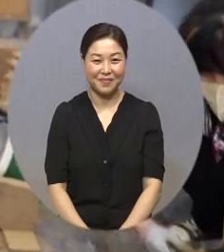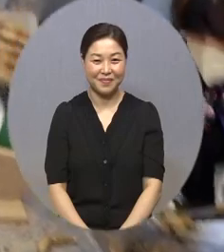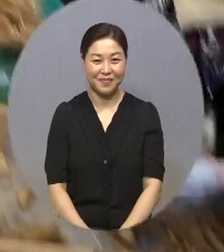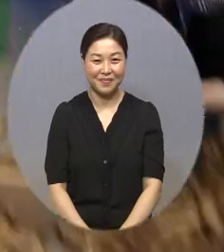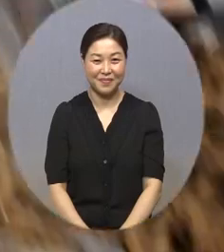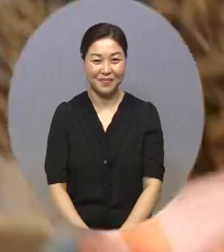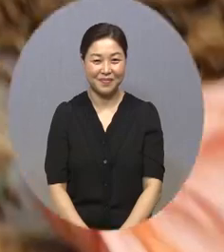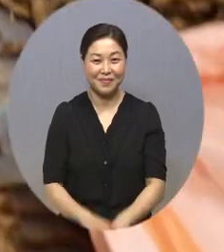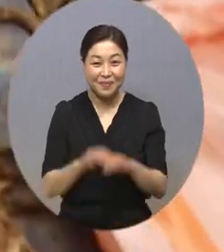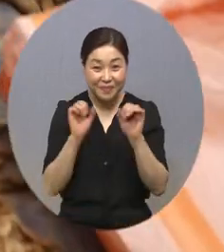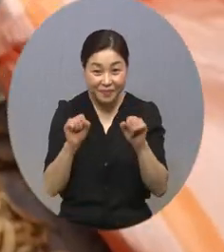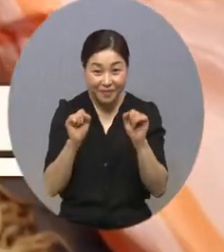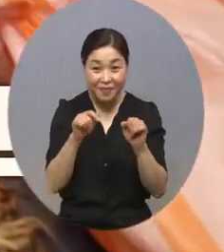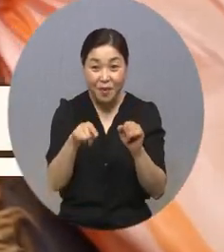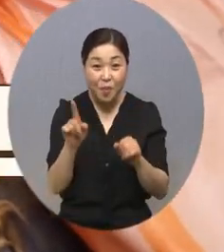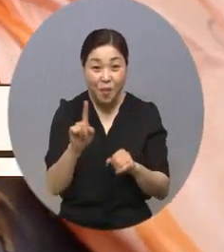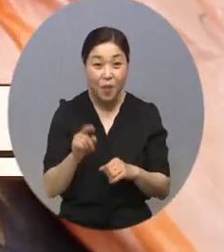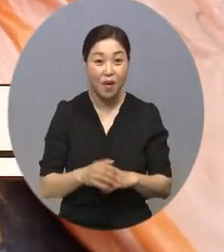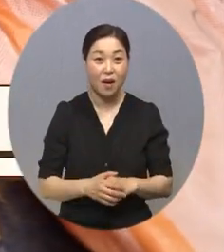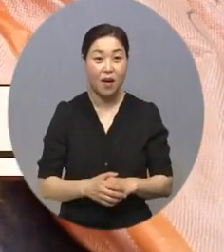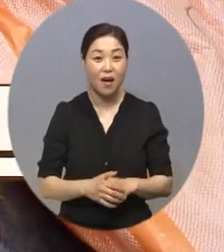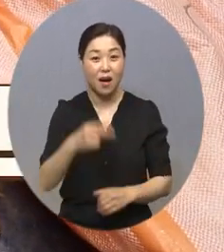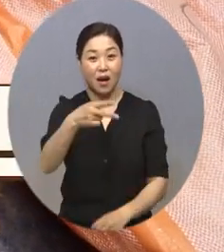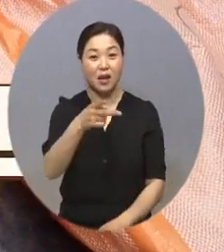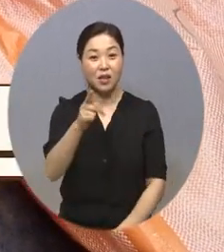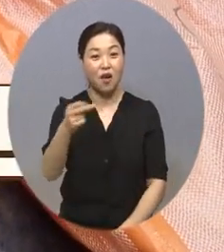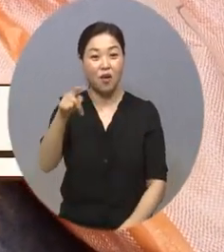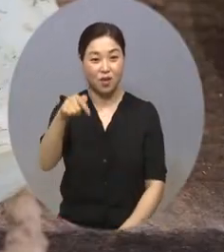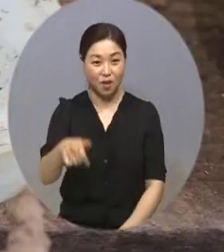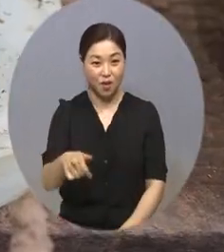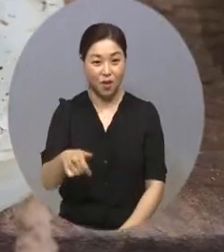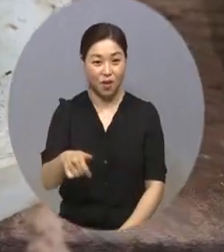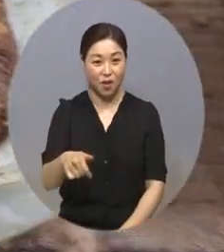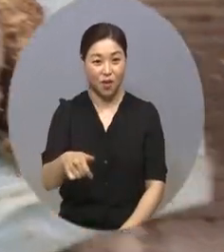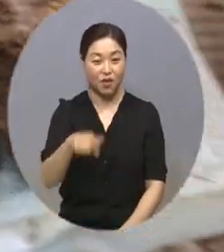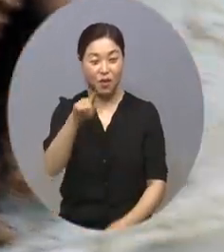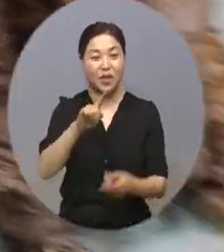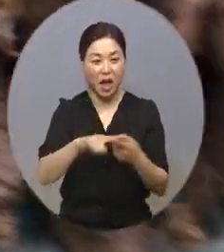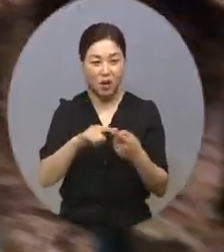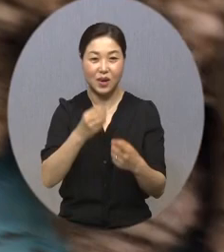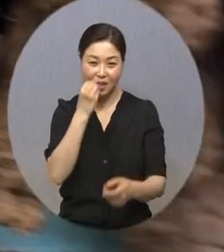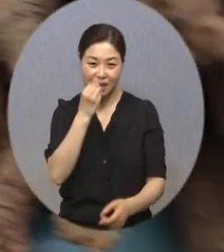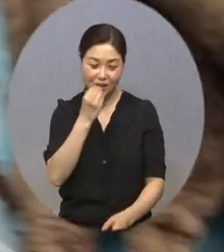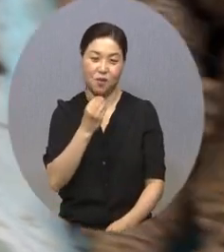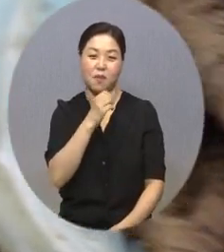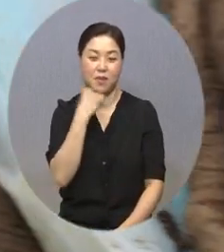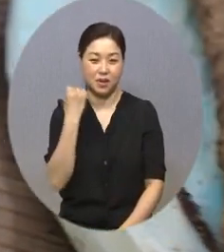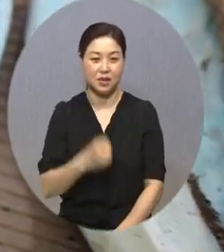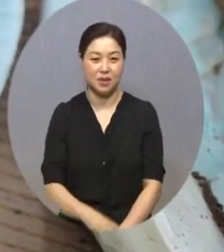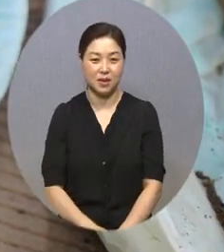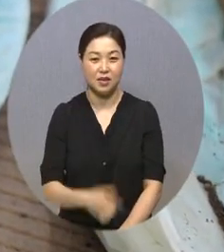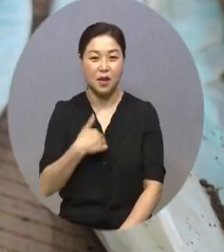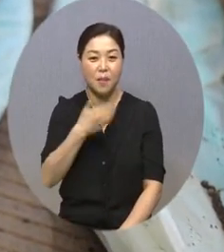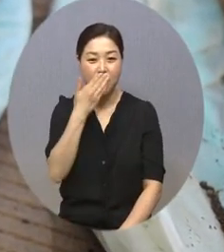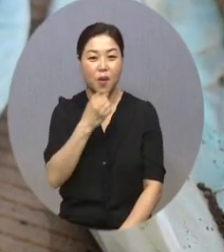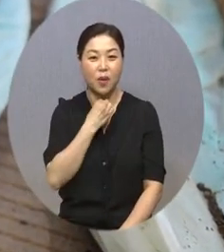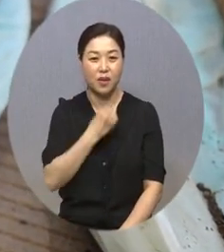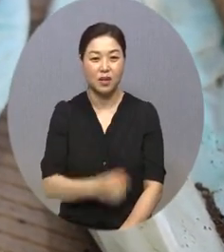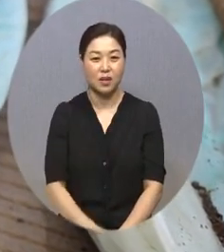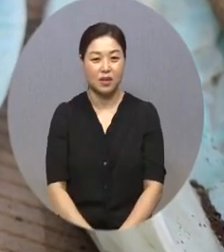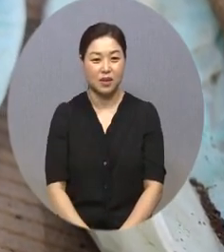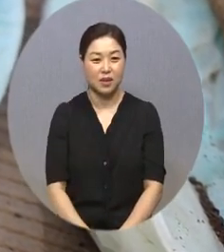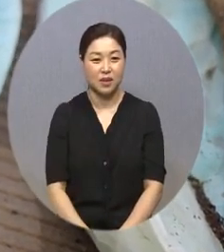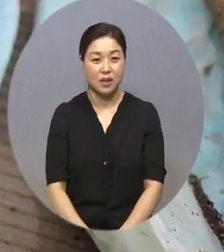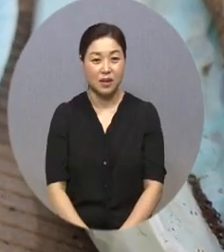뭐 이거 뭐에요 할지라도 맛이 썼죠 내가 선거에 경험 5 볼래요 빨